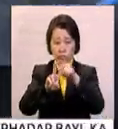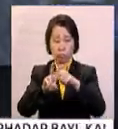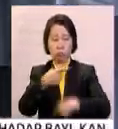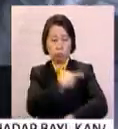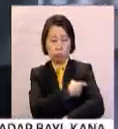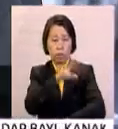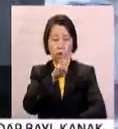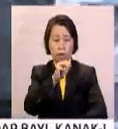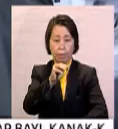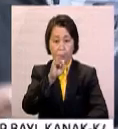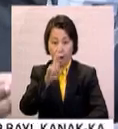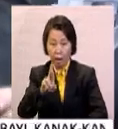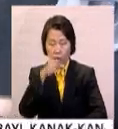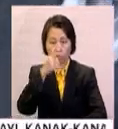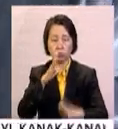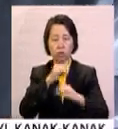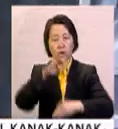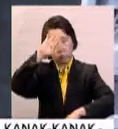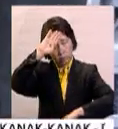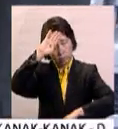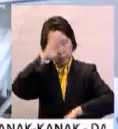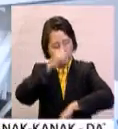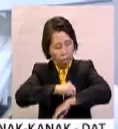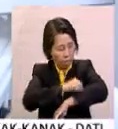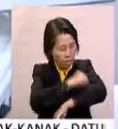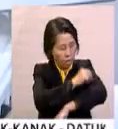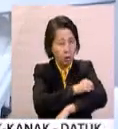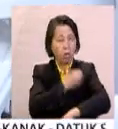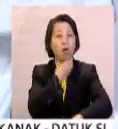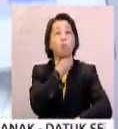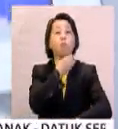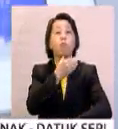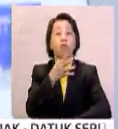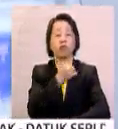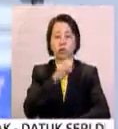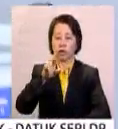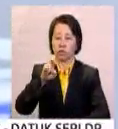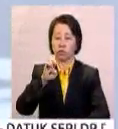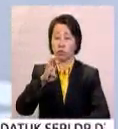ialah MMR bagi menangani demam campak, beguk dan rubella,